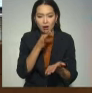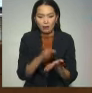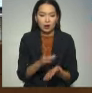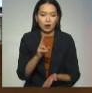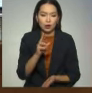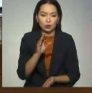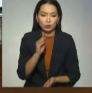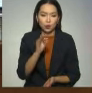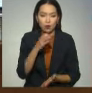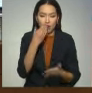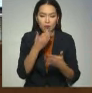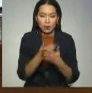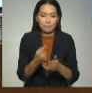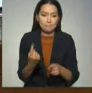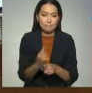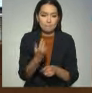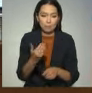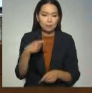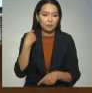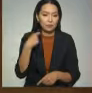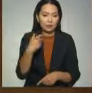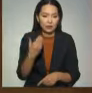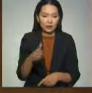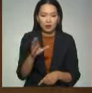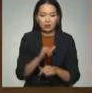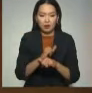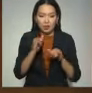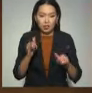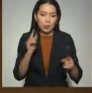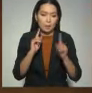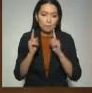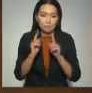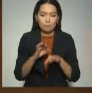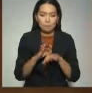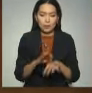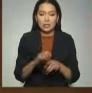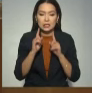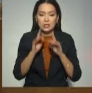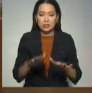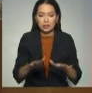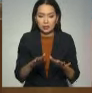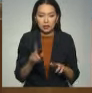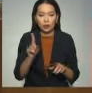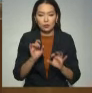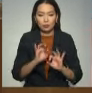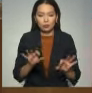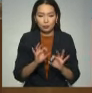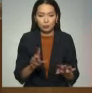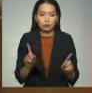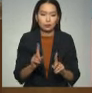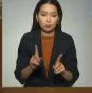Касым-Жомартом Токаевым. Впервые с момента его президентства расширенное заседание прошло не в стенах парламента, а, как говорится, тет-а-тет в